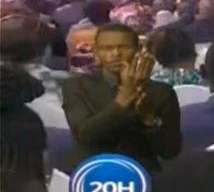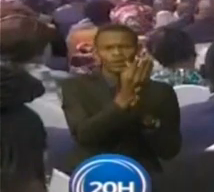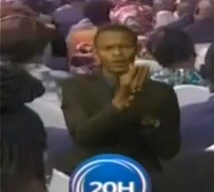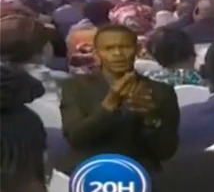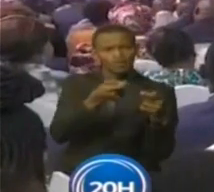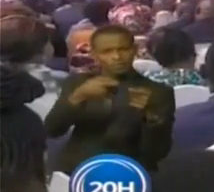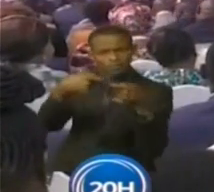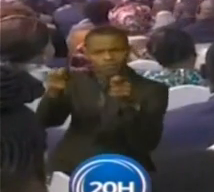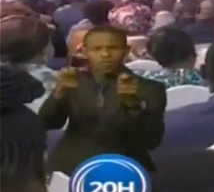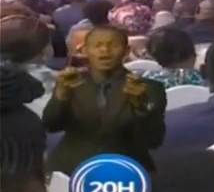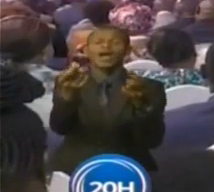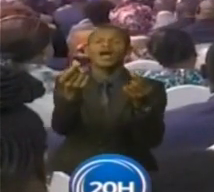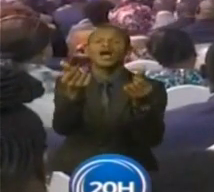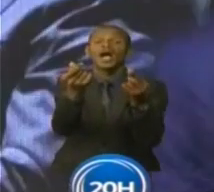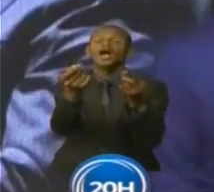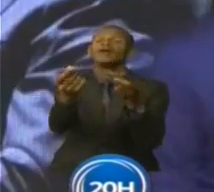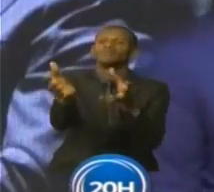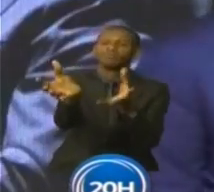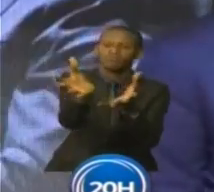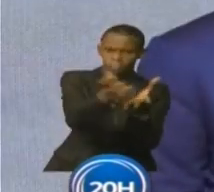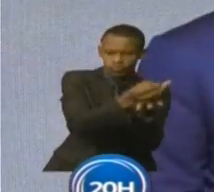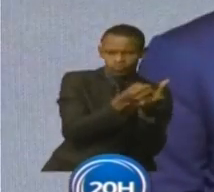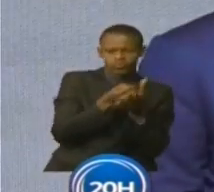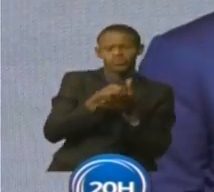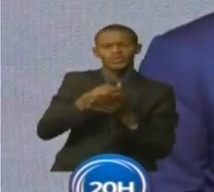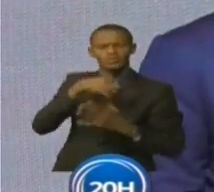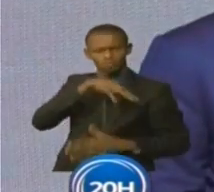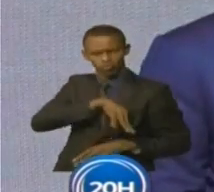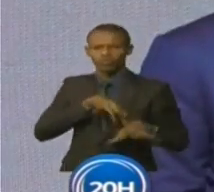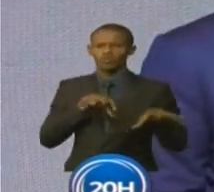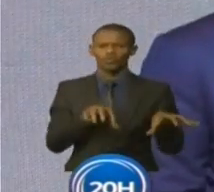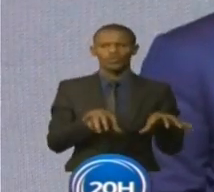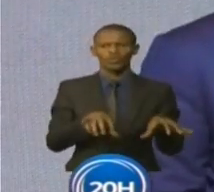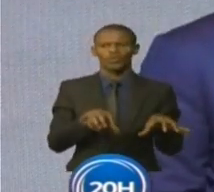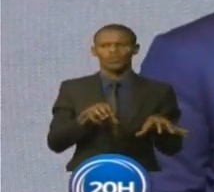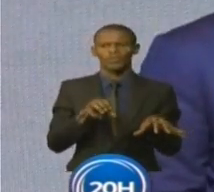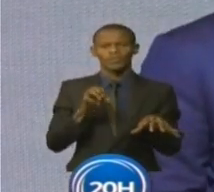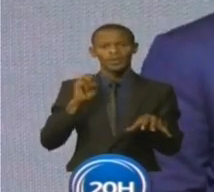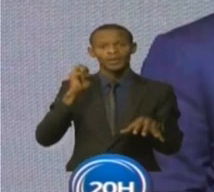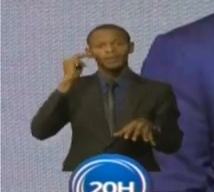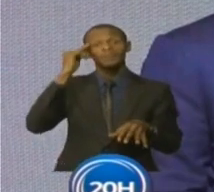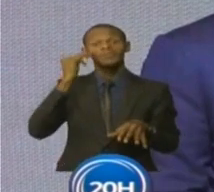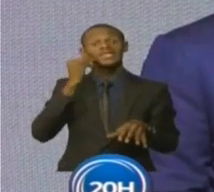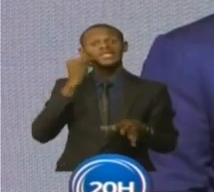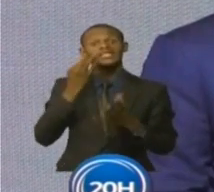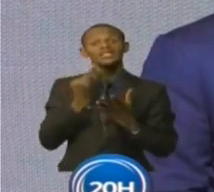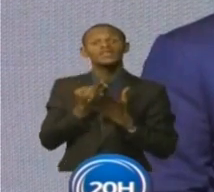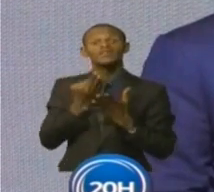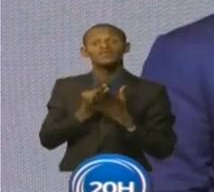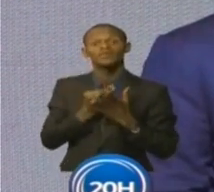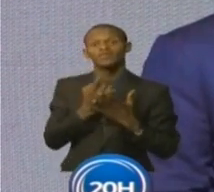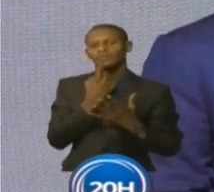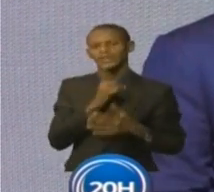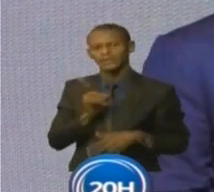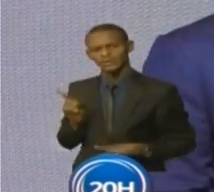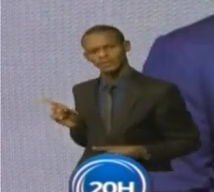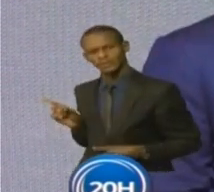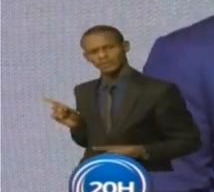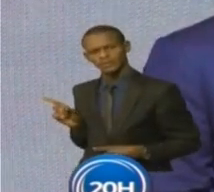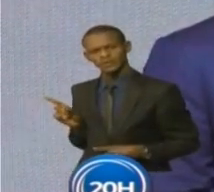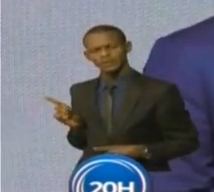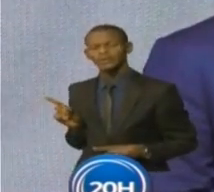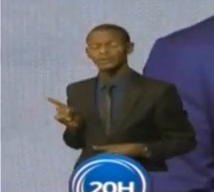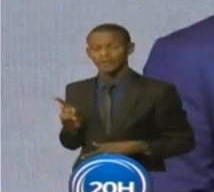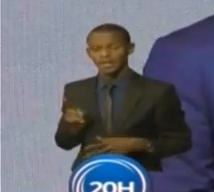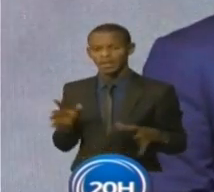le ministre des Finances Nicolas Kazadi. L'organisation de ce forum dédié à l'agribusiness témoigne de l'importance continue